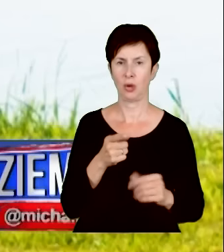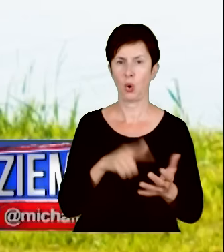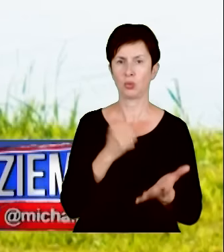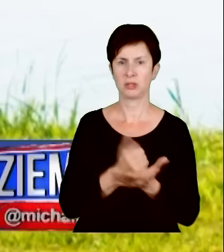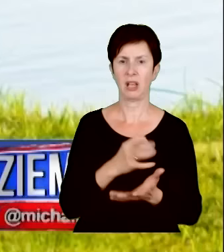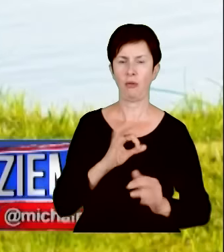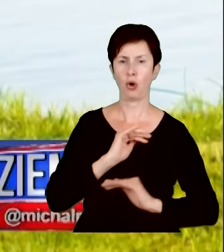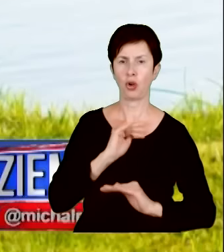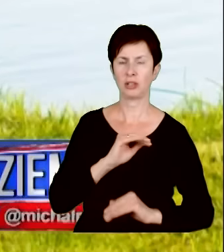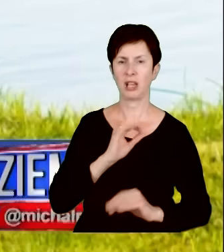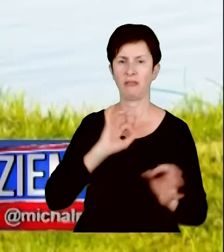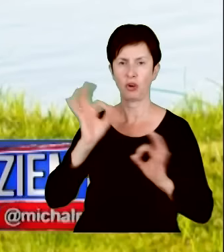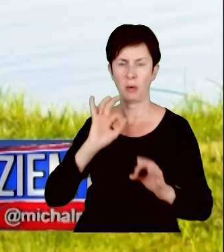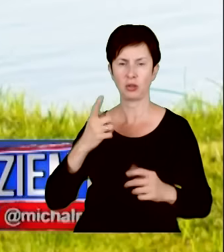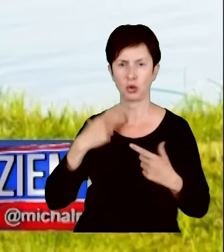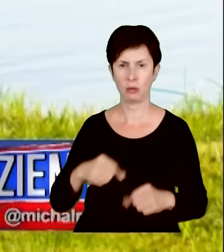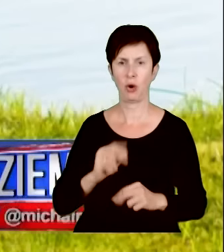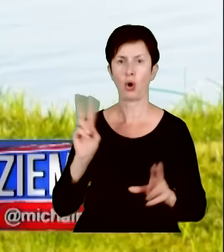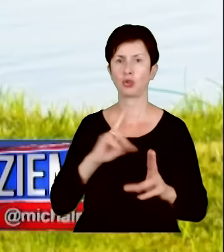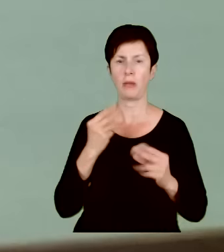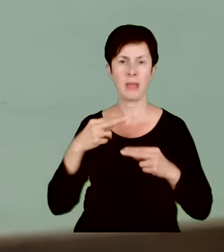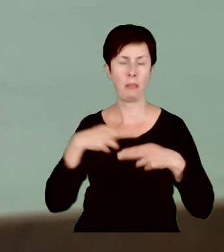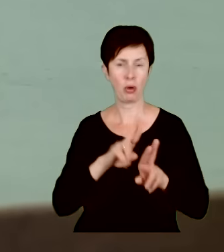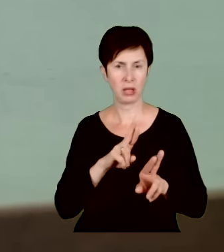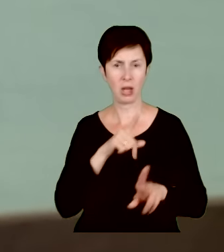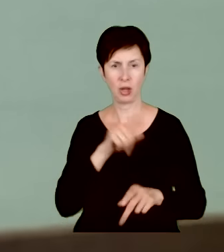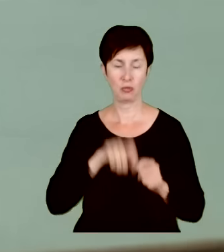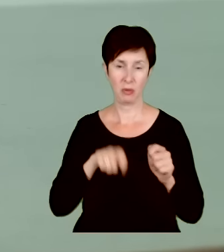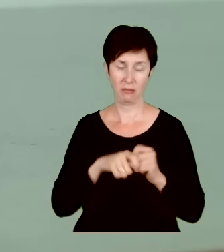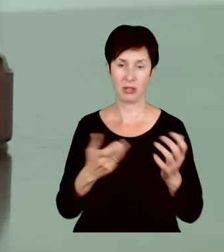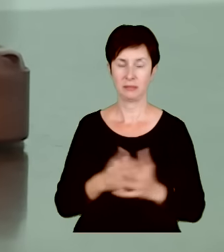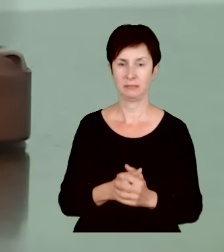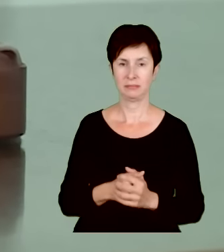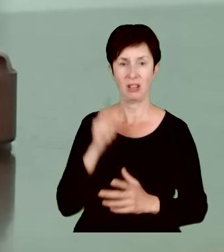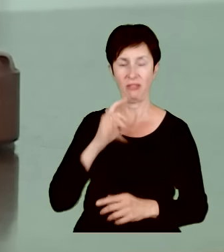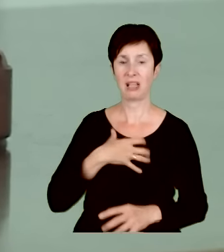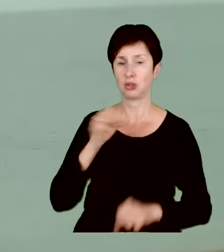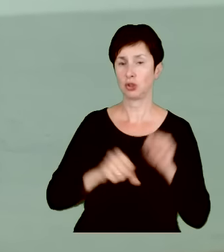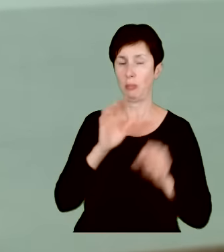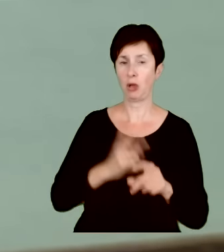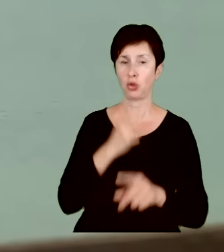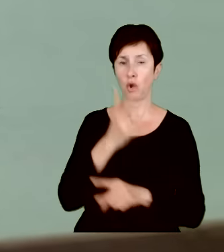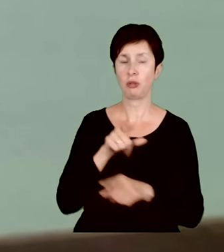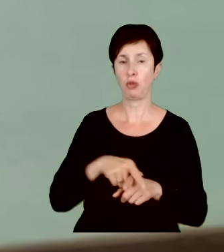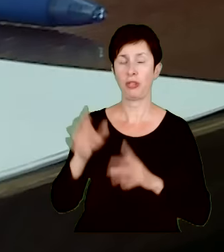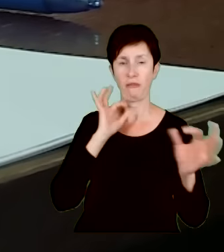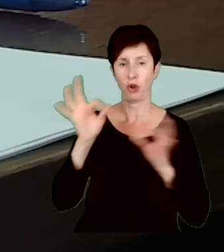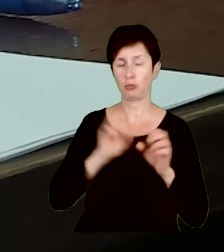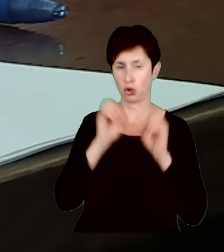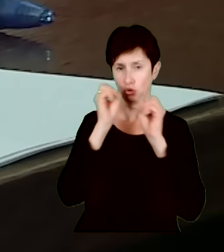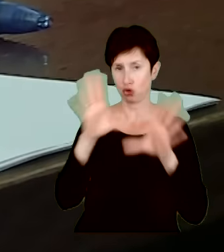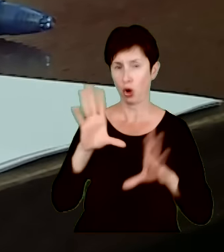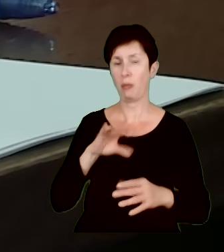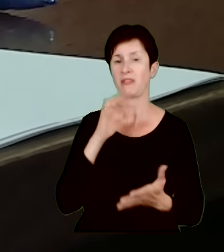swoich to sprawdza kto nie podlega temu sprawdzeniu fakt że sędziowie mają dostęp do tego typu informacji szokuje w kontekście sprawy